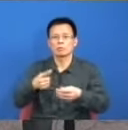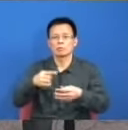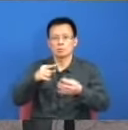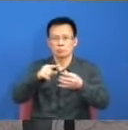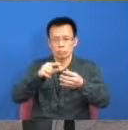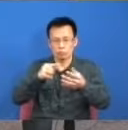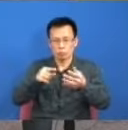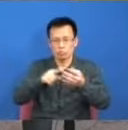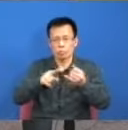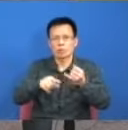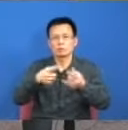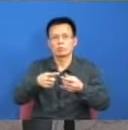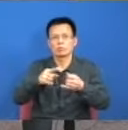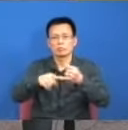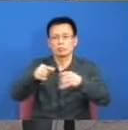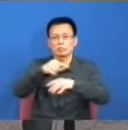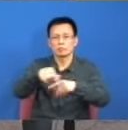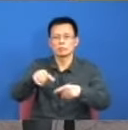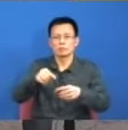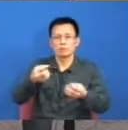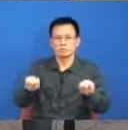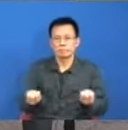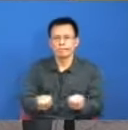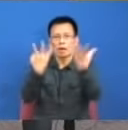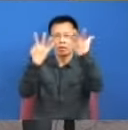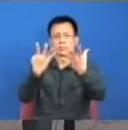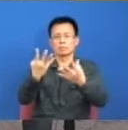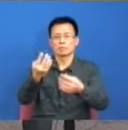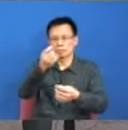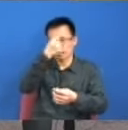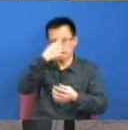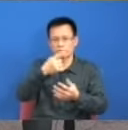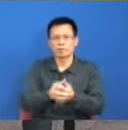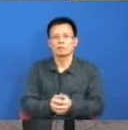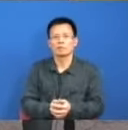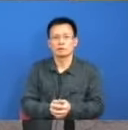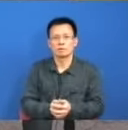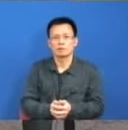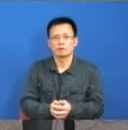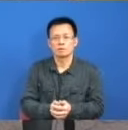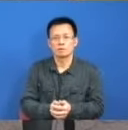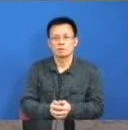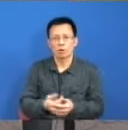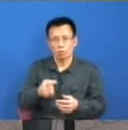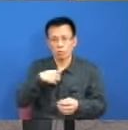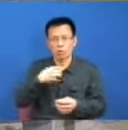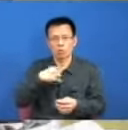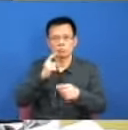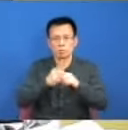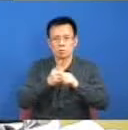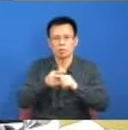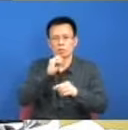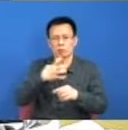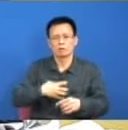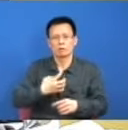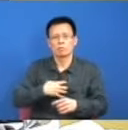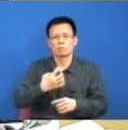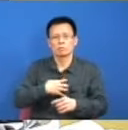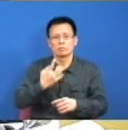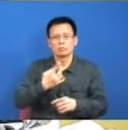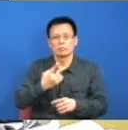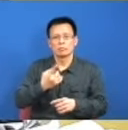點，一爆發的時候就不可收拾，一發不可收拾，真係。 咁係嘅，其實我都真係有一個擔心，就係